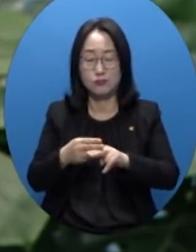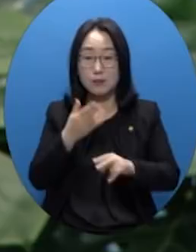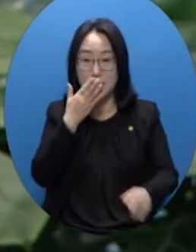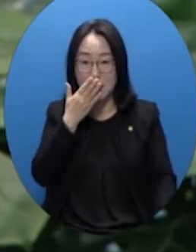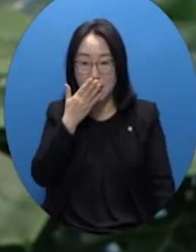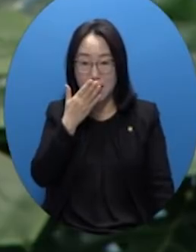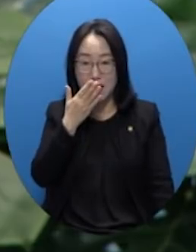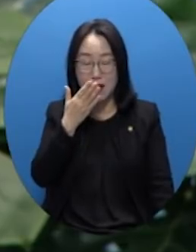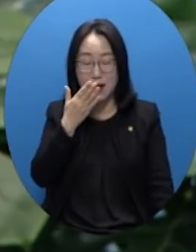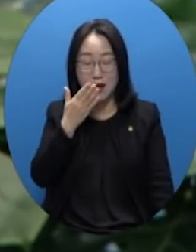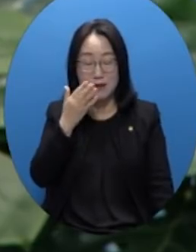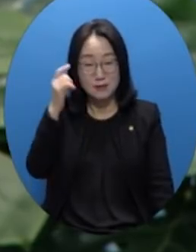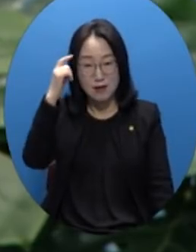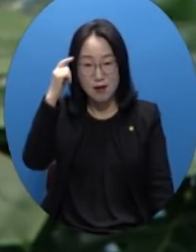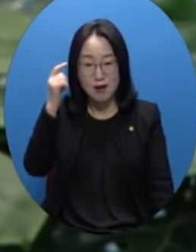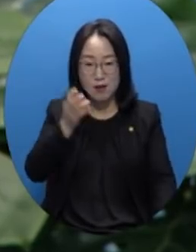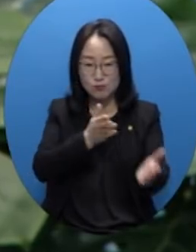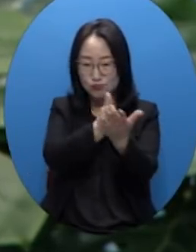5 2분야에서